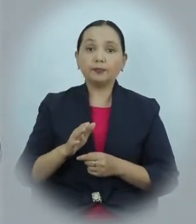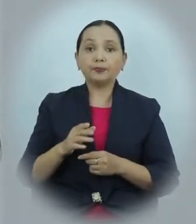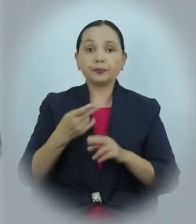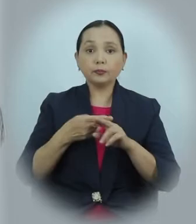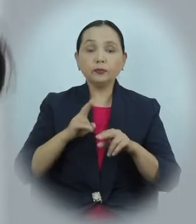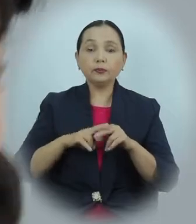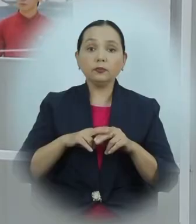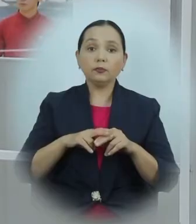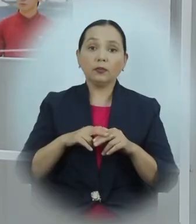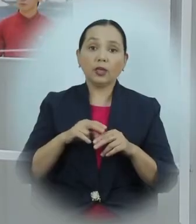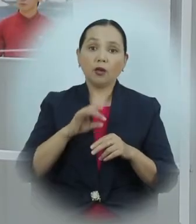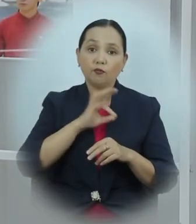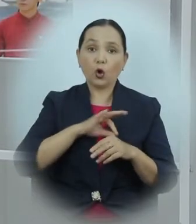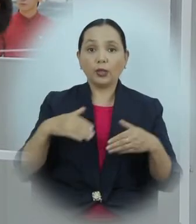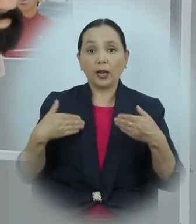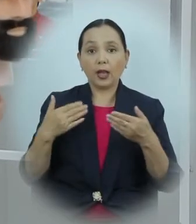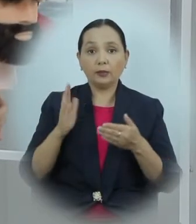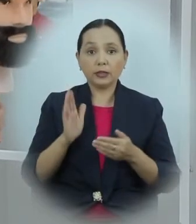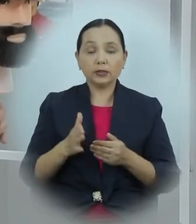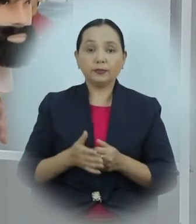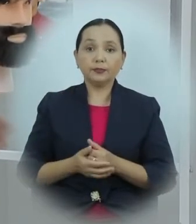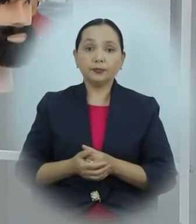ushlash qoidasini tushuntirib o'taman.